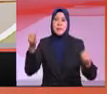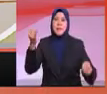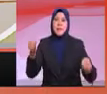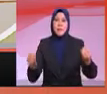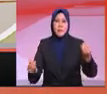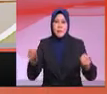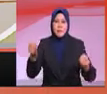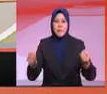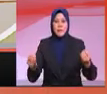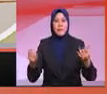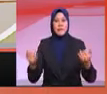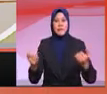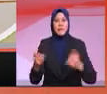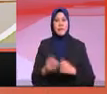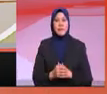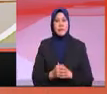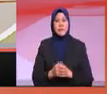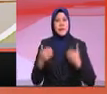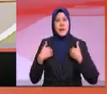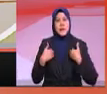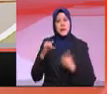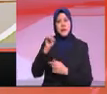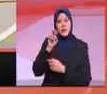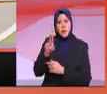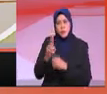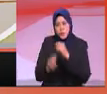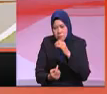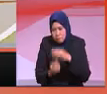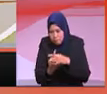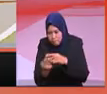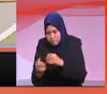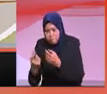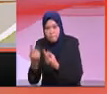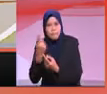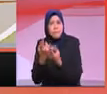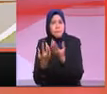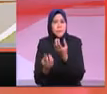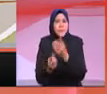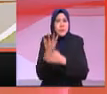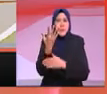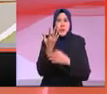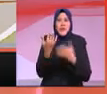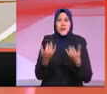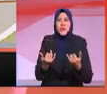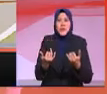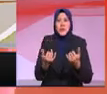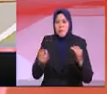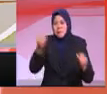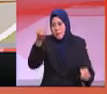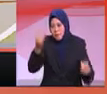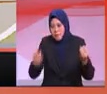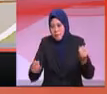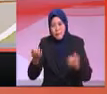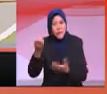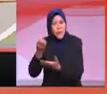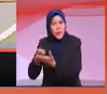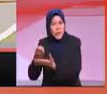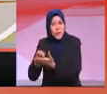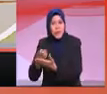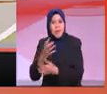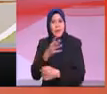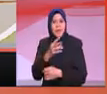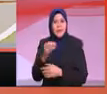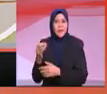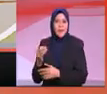kita lihat sekarang ni, ada isu-isu yang timbul dari segi pengimbangan antara ekonomi dan